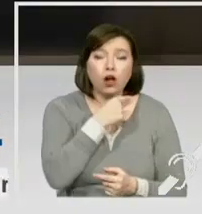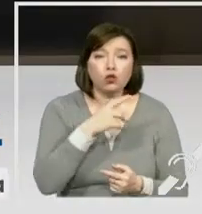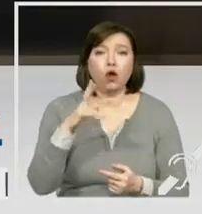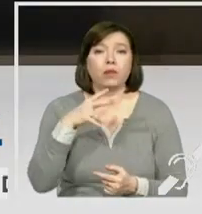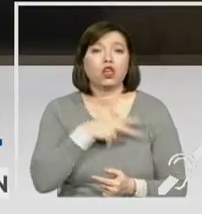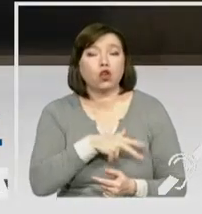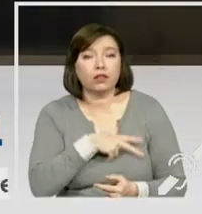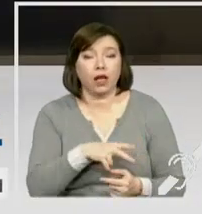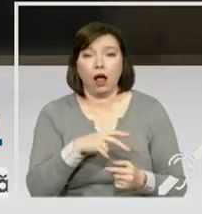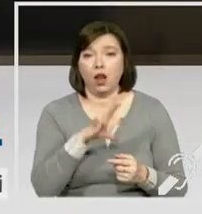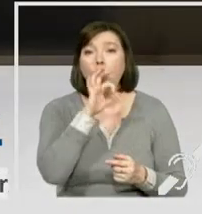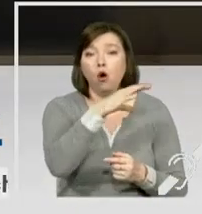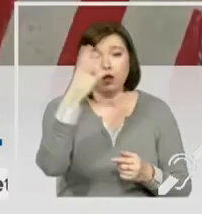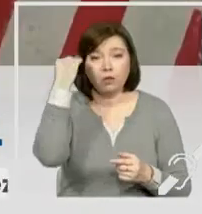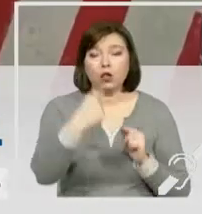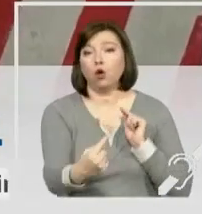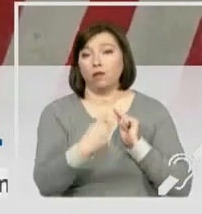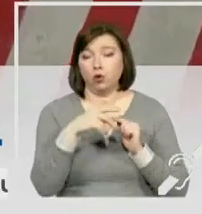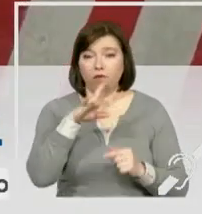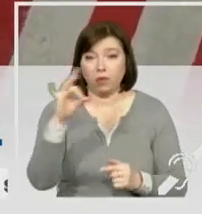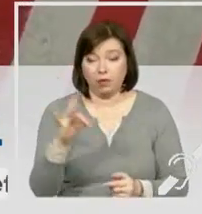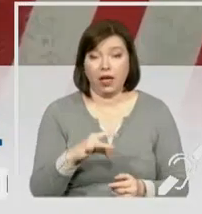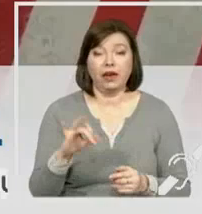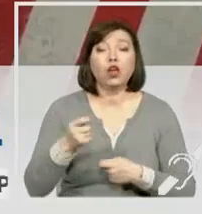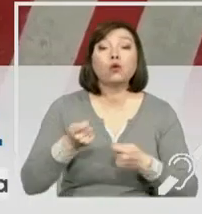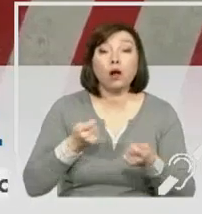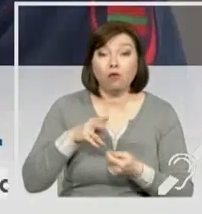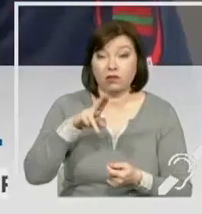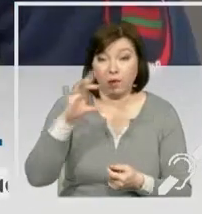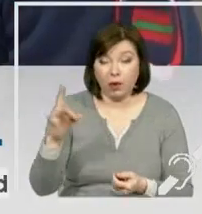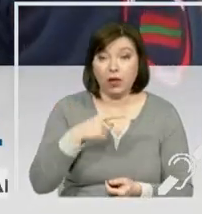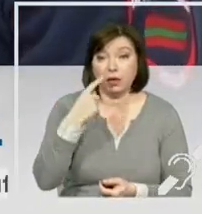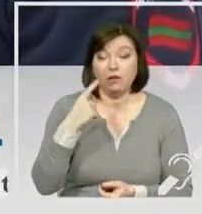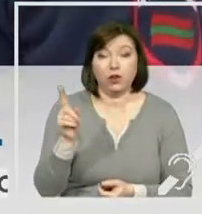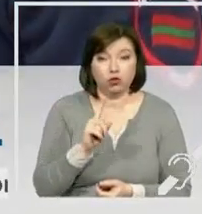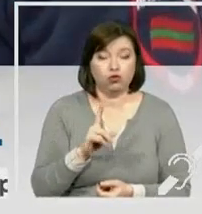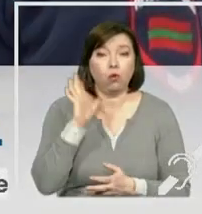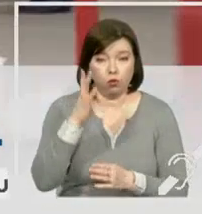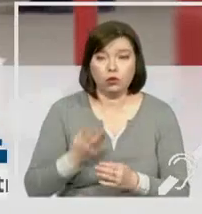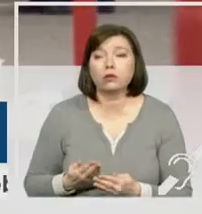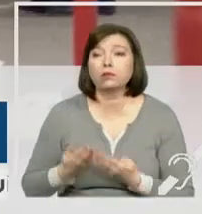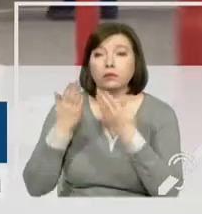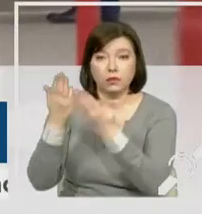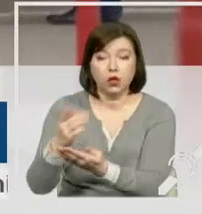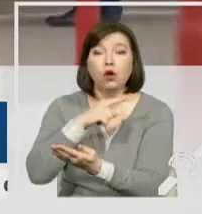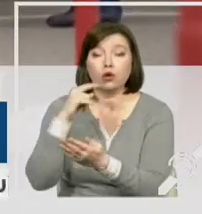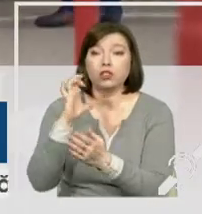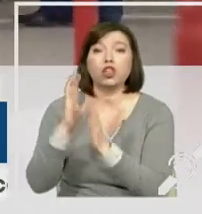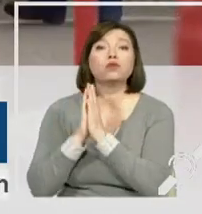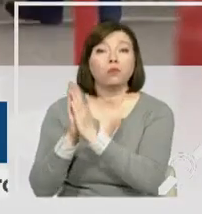partea autorităților Republicii Moldova. Administrația separatistă transnistreană spune că se va adresa Federației Ruse cu